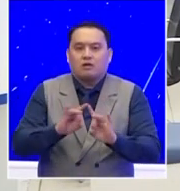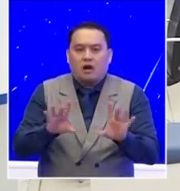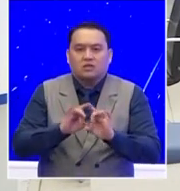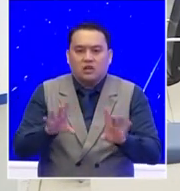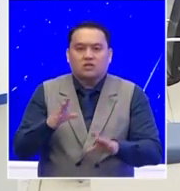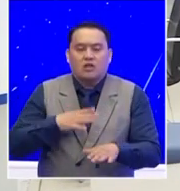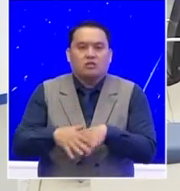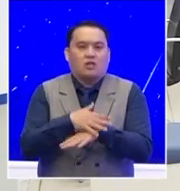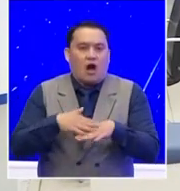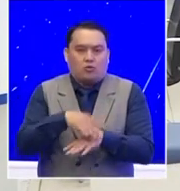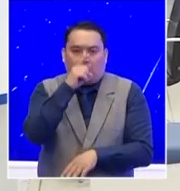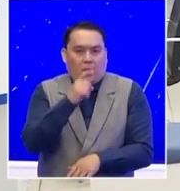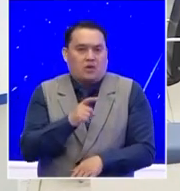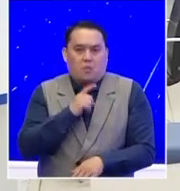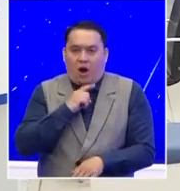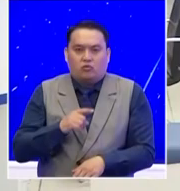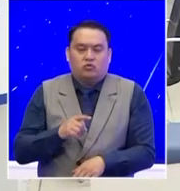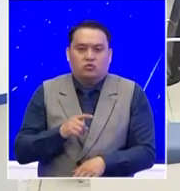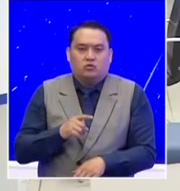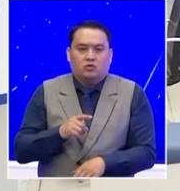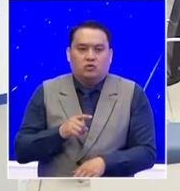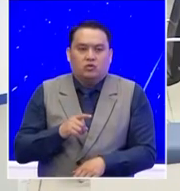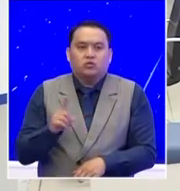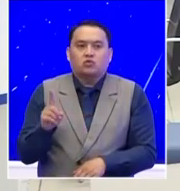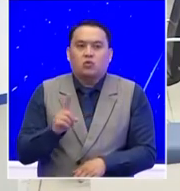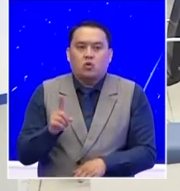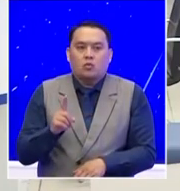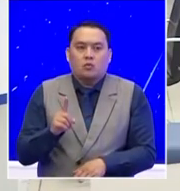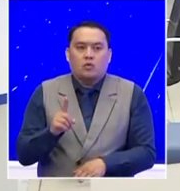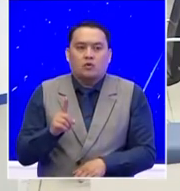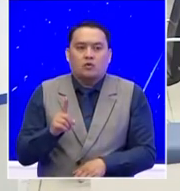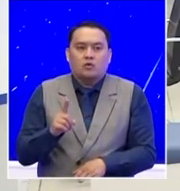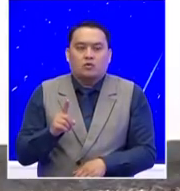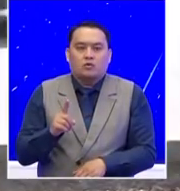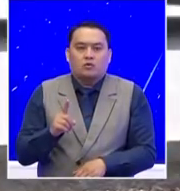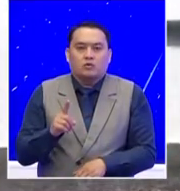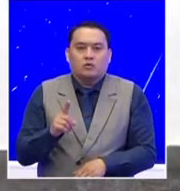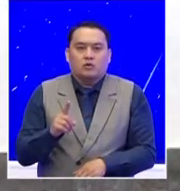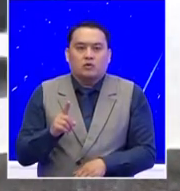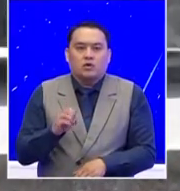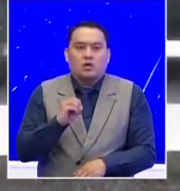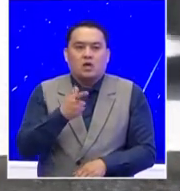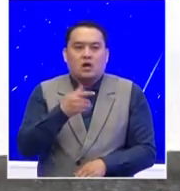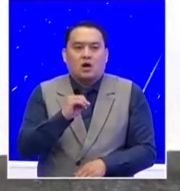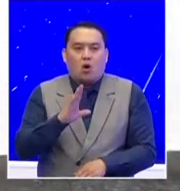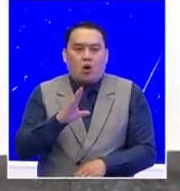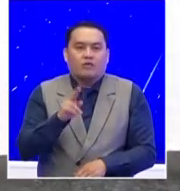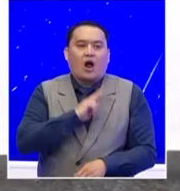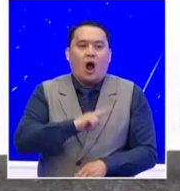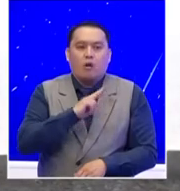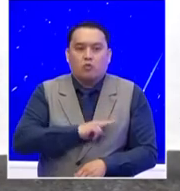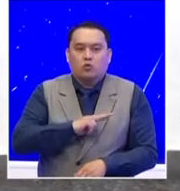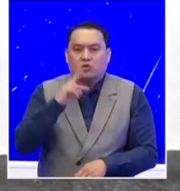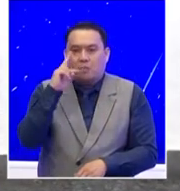Но народ, не знаю, слышит, не слышит, но почему-то все время приходит. ЕГОВ КИЗ работает